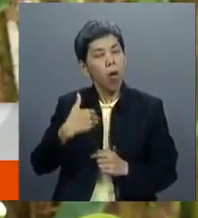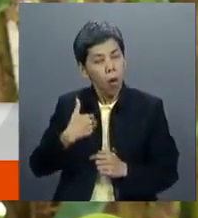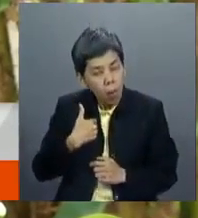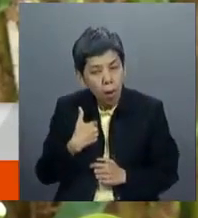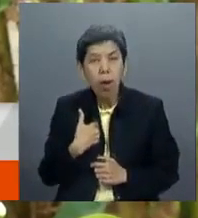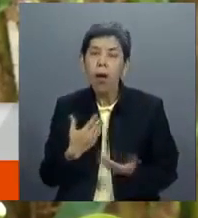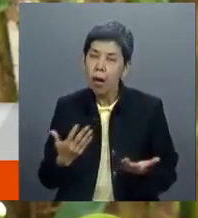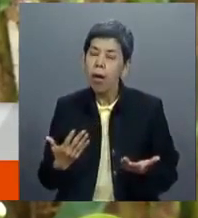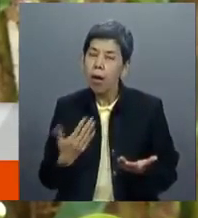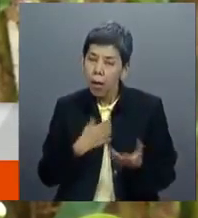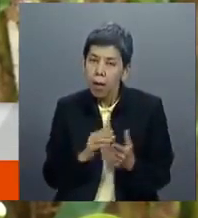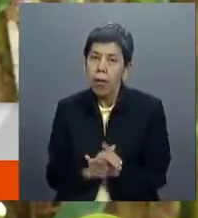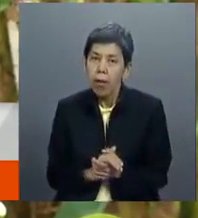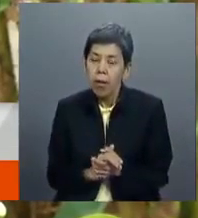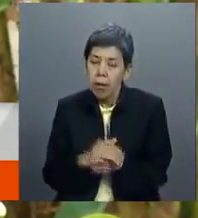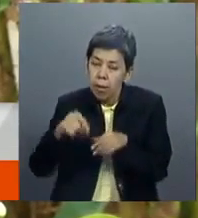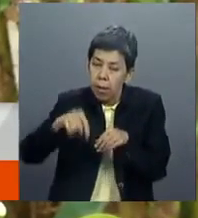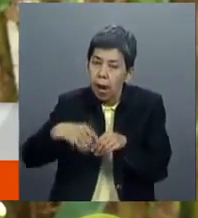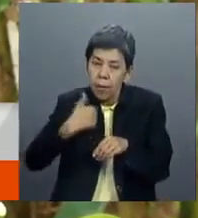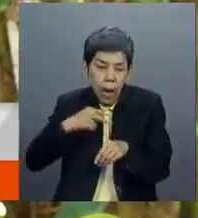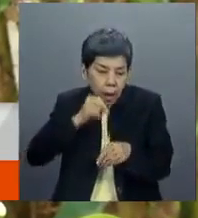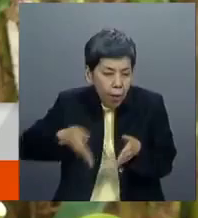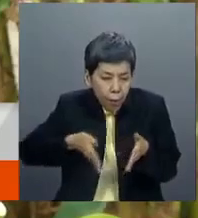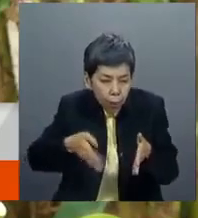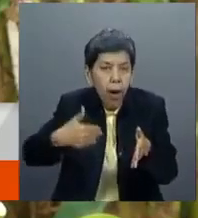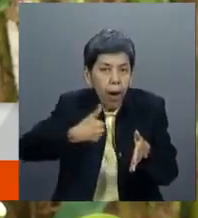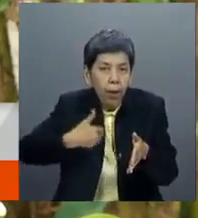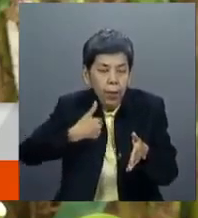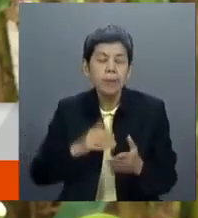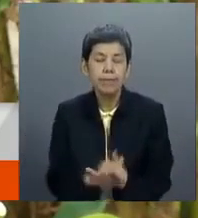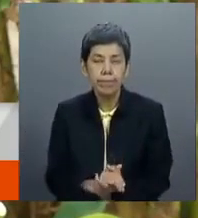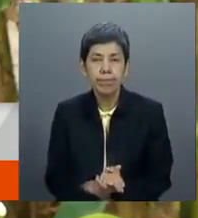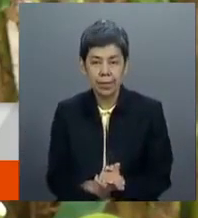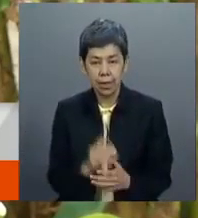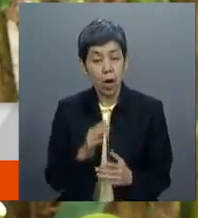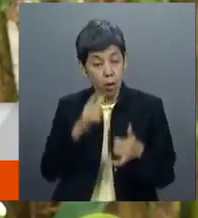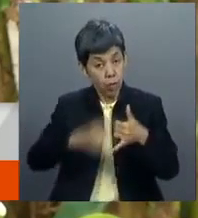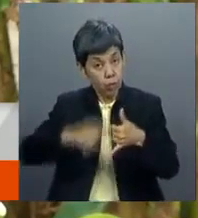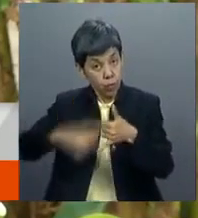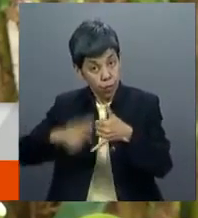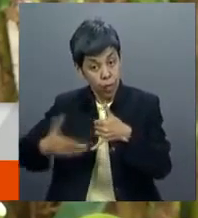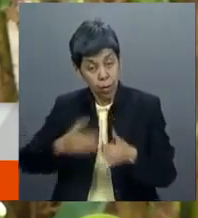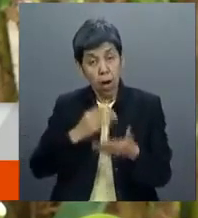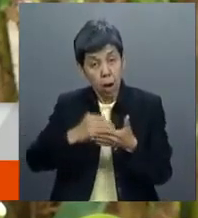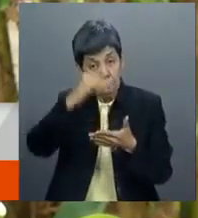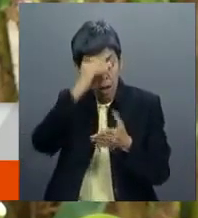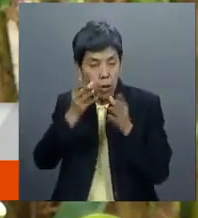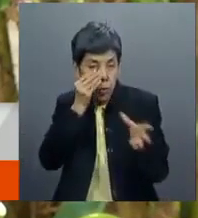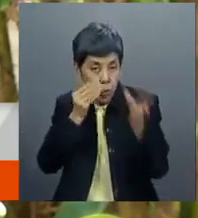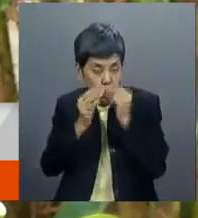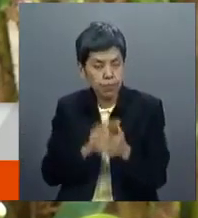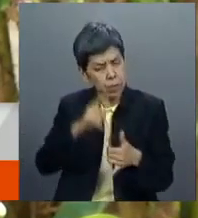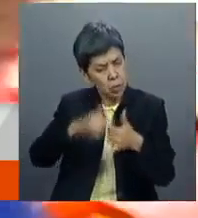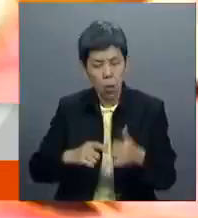ม่ได้อยู่ติดมีน้ำเป็นกั้นเขตซึ่งแต่ละคนในเด็กที่มาเรียนรู้นั้นน่ะเขา